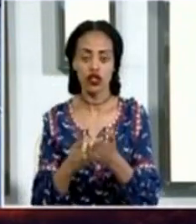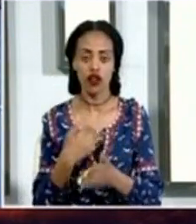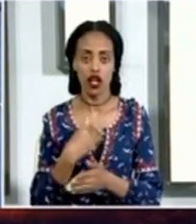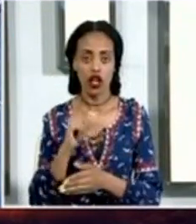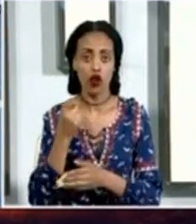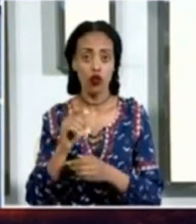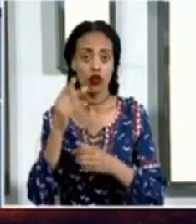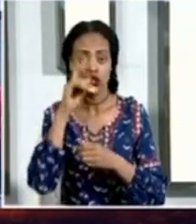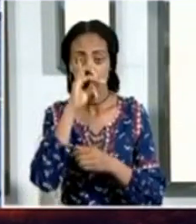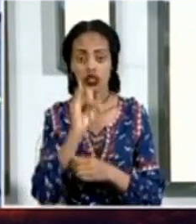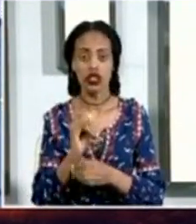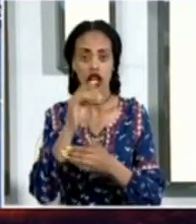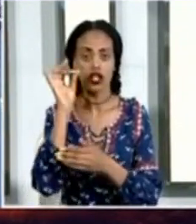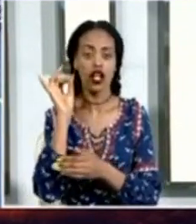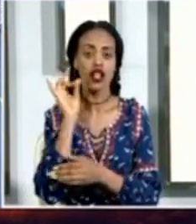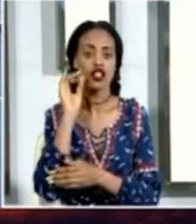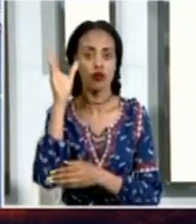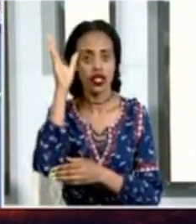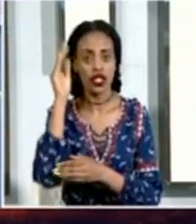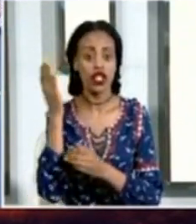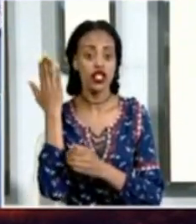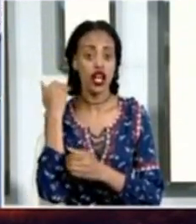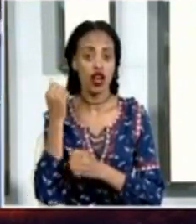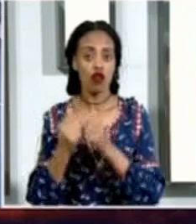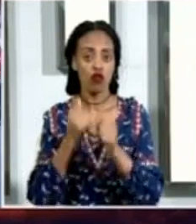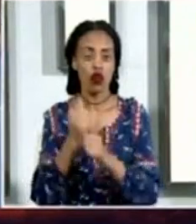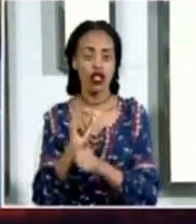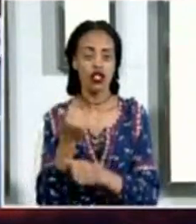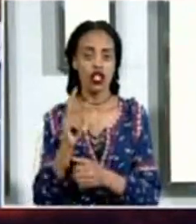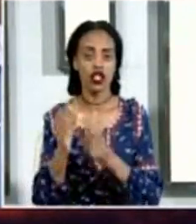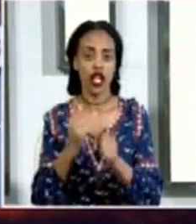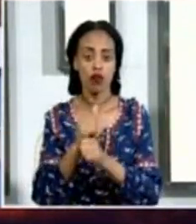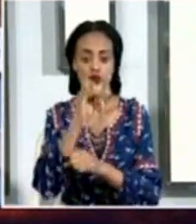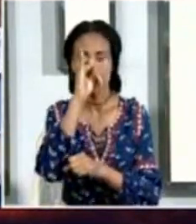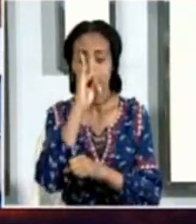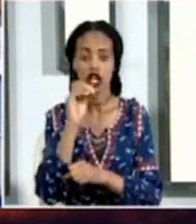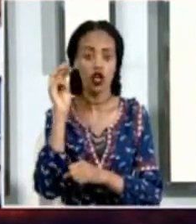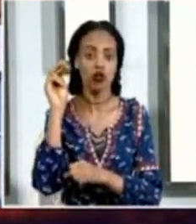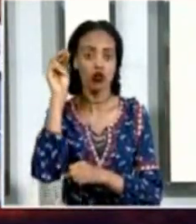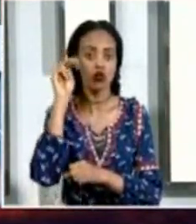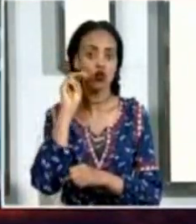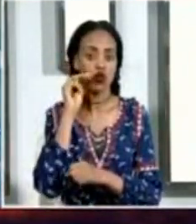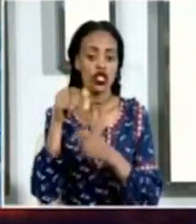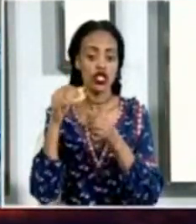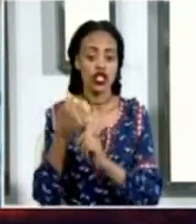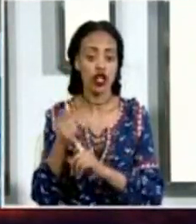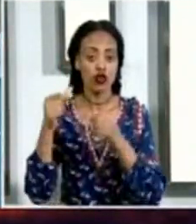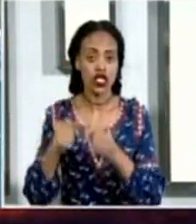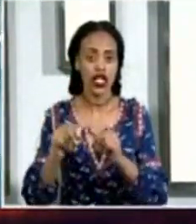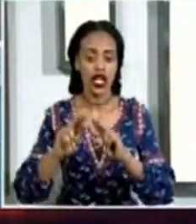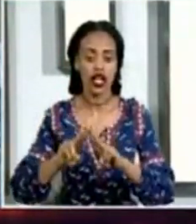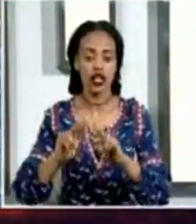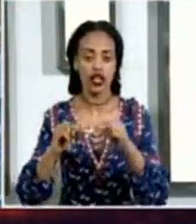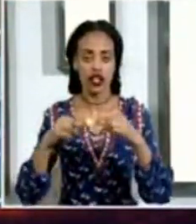ዕንቁ ትግራይና ጅግና ኣትሌት ለተሰንበት ግደይ ንዝሓለፉ 12 ዓመታት ብጅግና ኣትሌት ጥሩነሽ ዲባባ ተታሒዙ ዝፀንሐ ሪከርድ